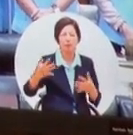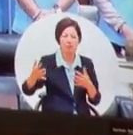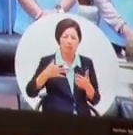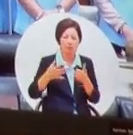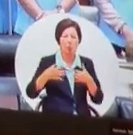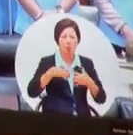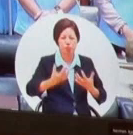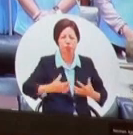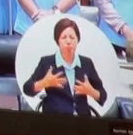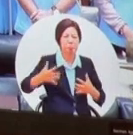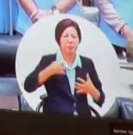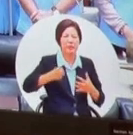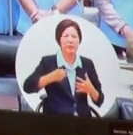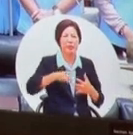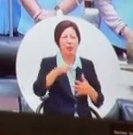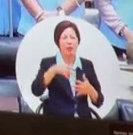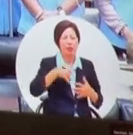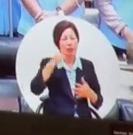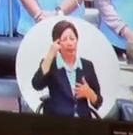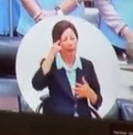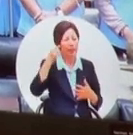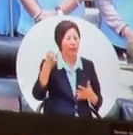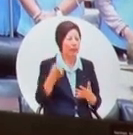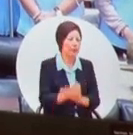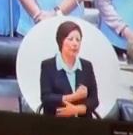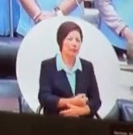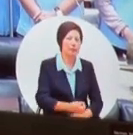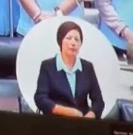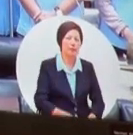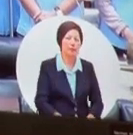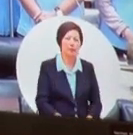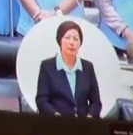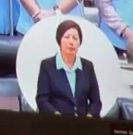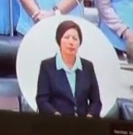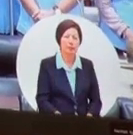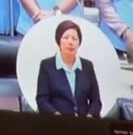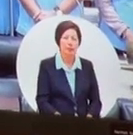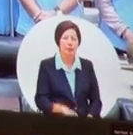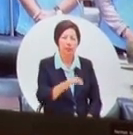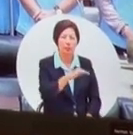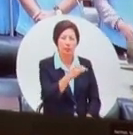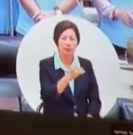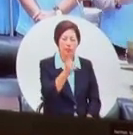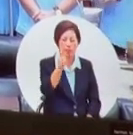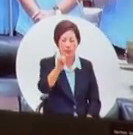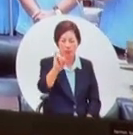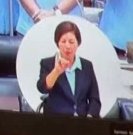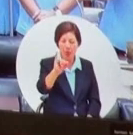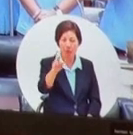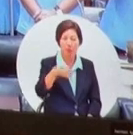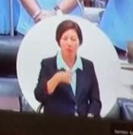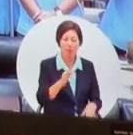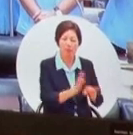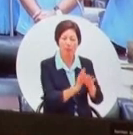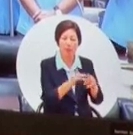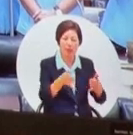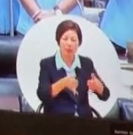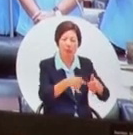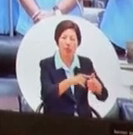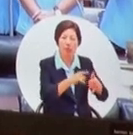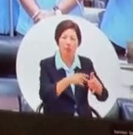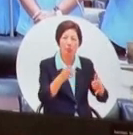为我们表示遗憾。朱立轩议员说的旁边，你有没有听到他们对我做个人的言辞羞辱？